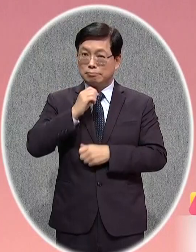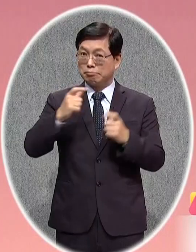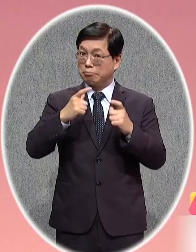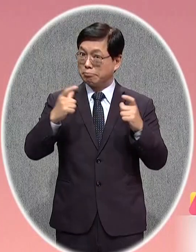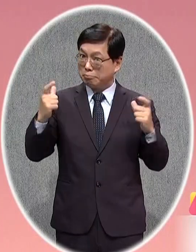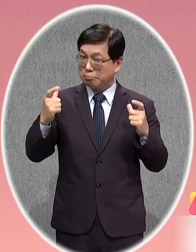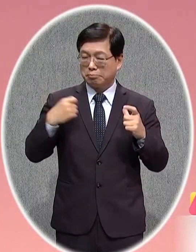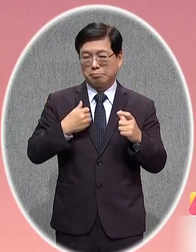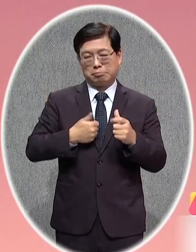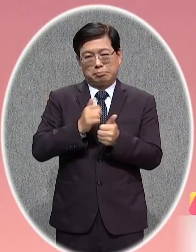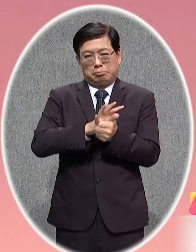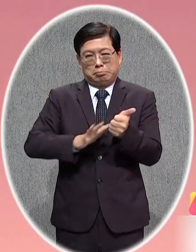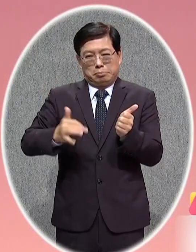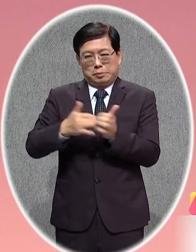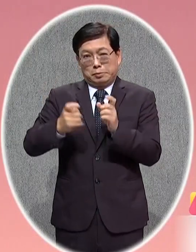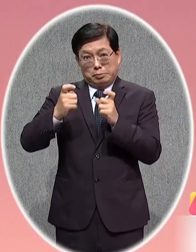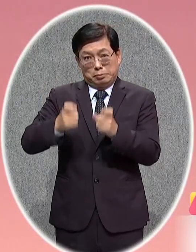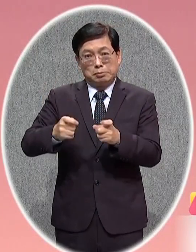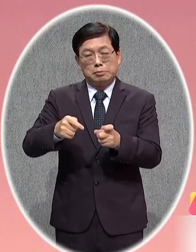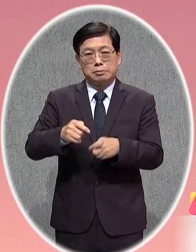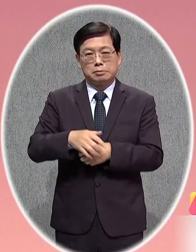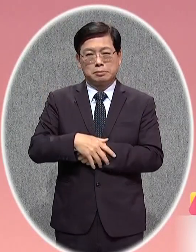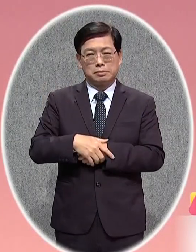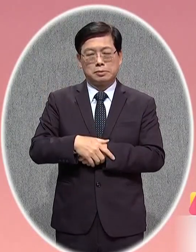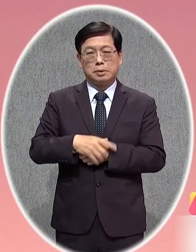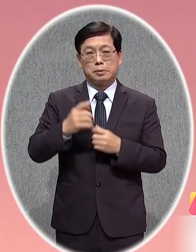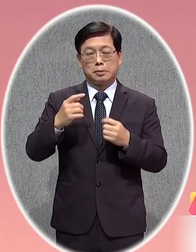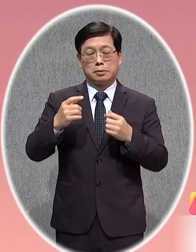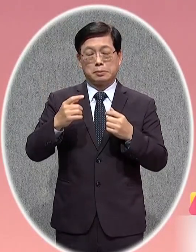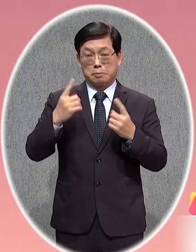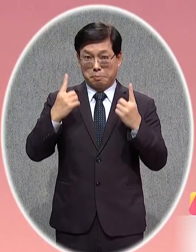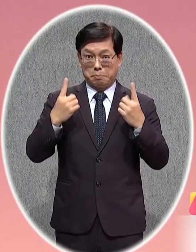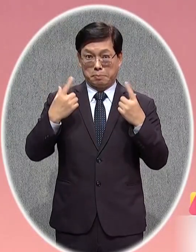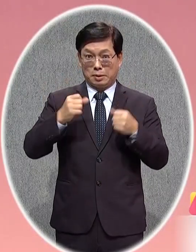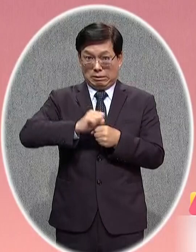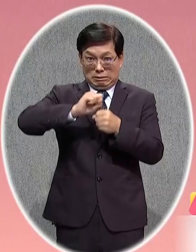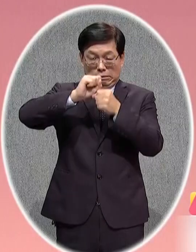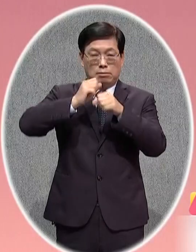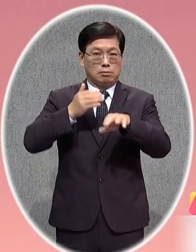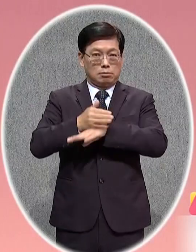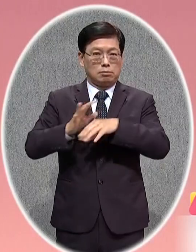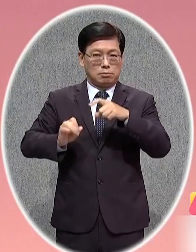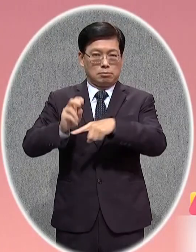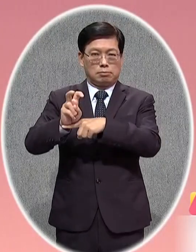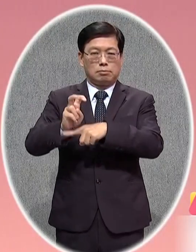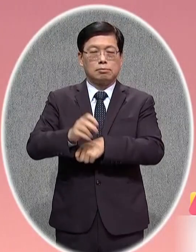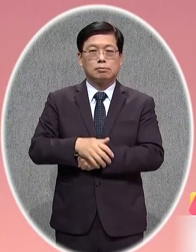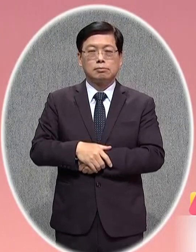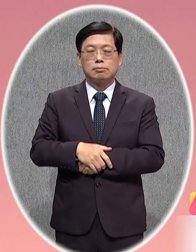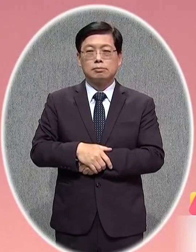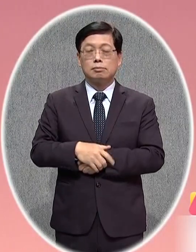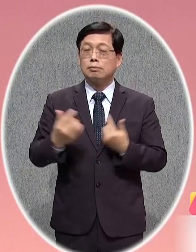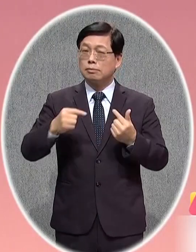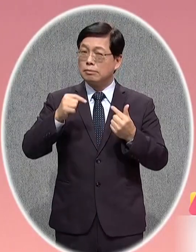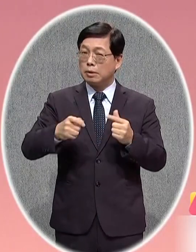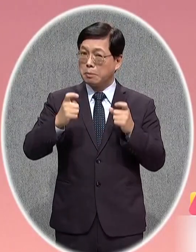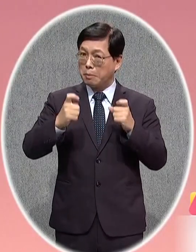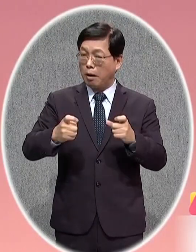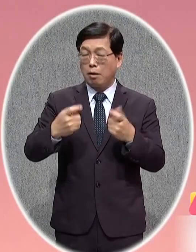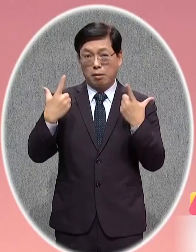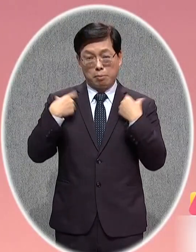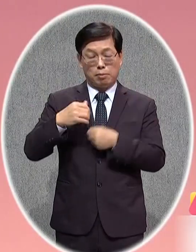积造成我们整个港区的面积大于增加超过20%。那这整个港